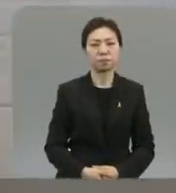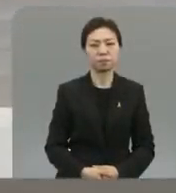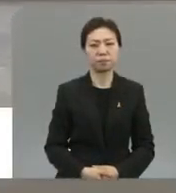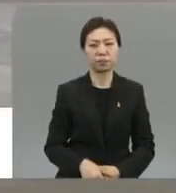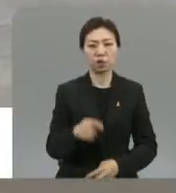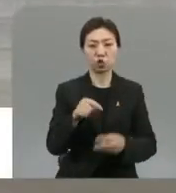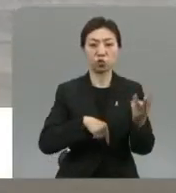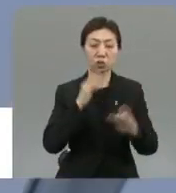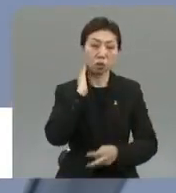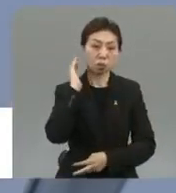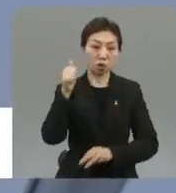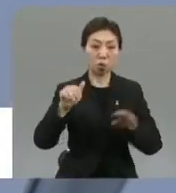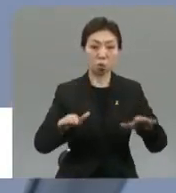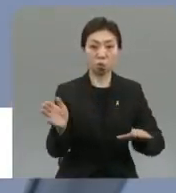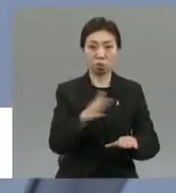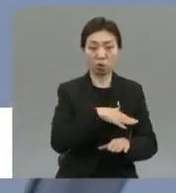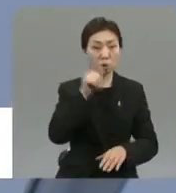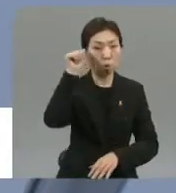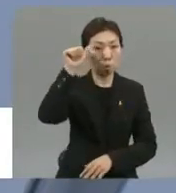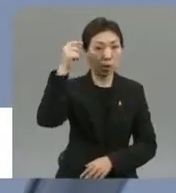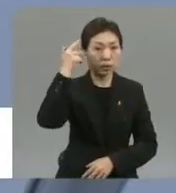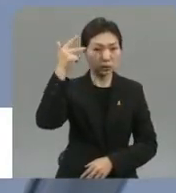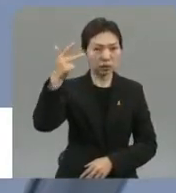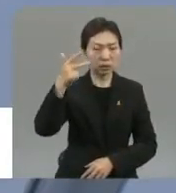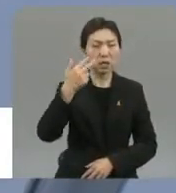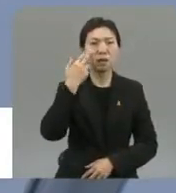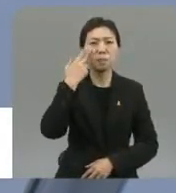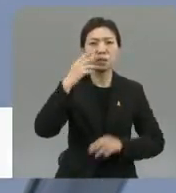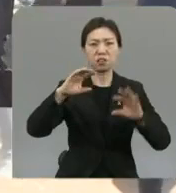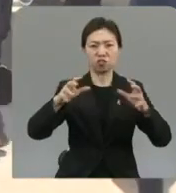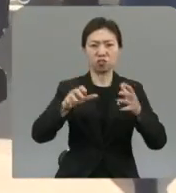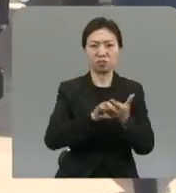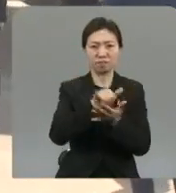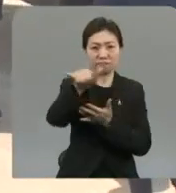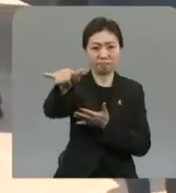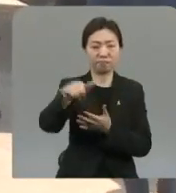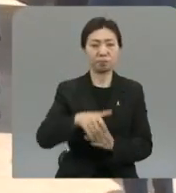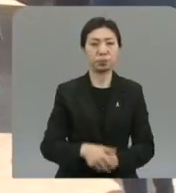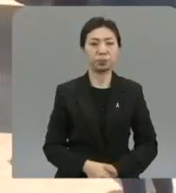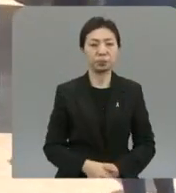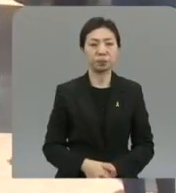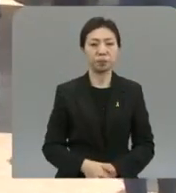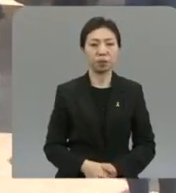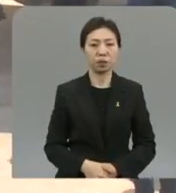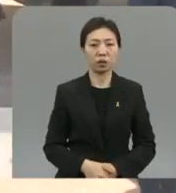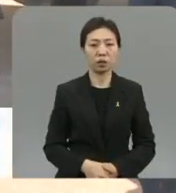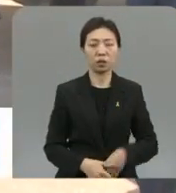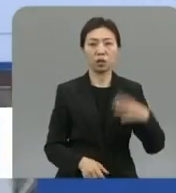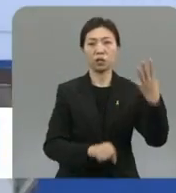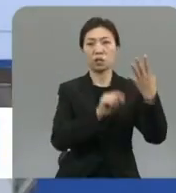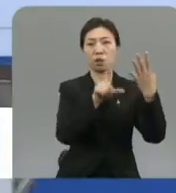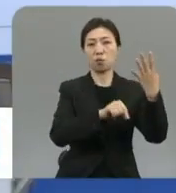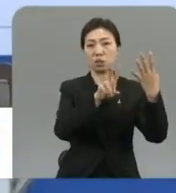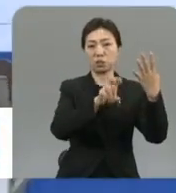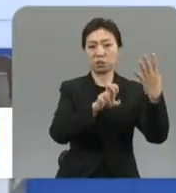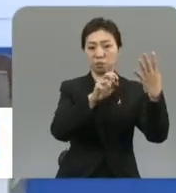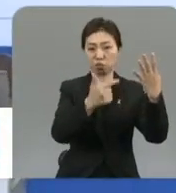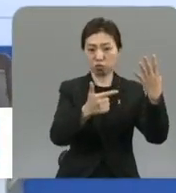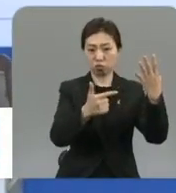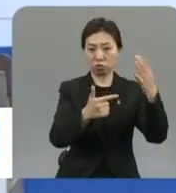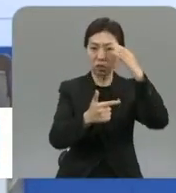ユンソンヨル大統領は24日国賓訪問するアメリカに向けて出発しました